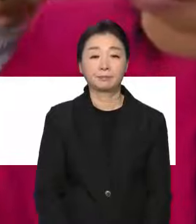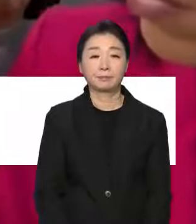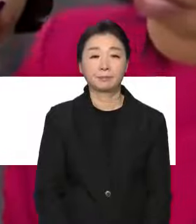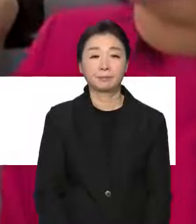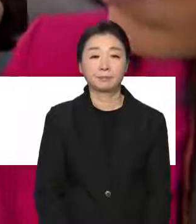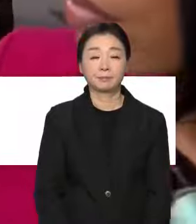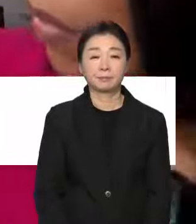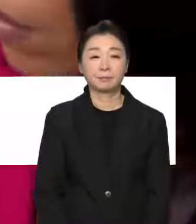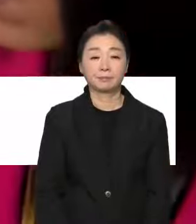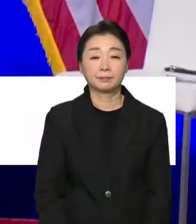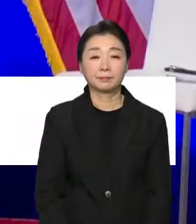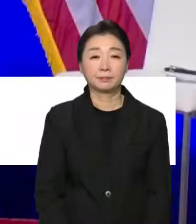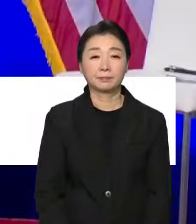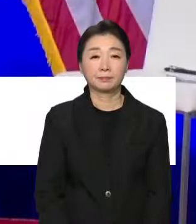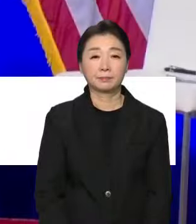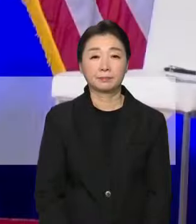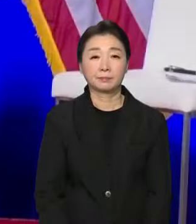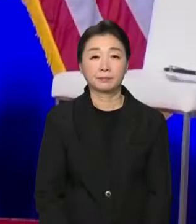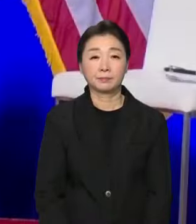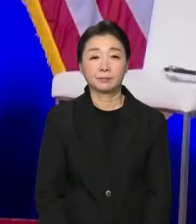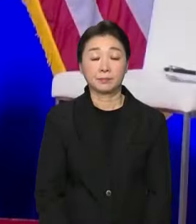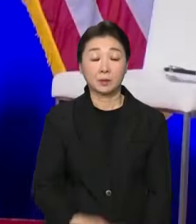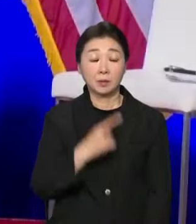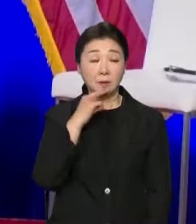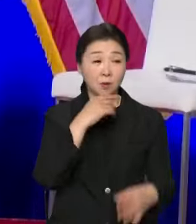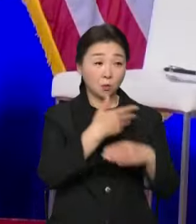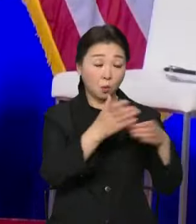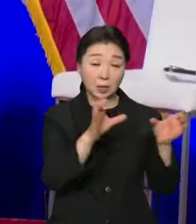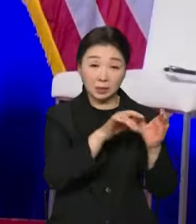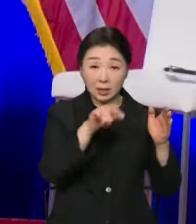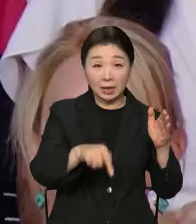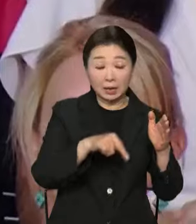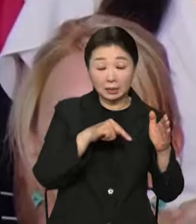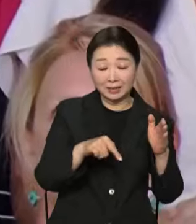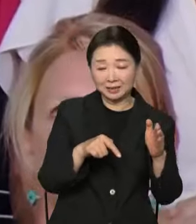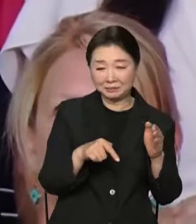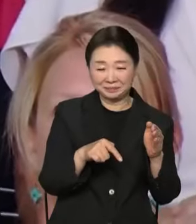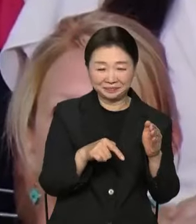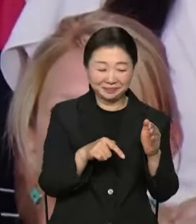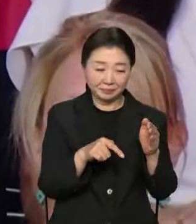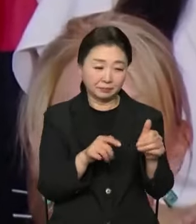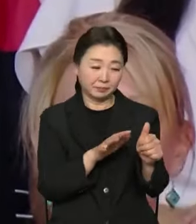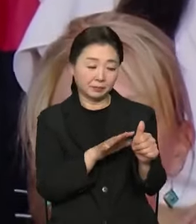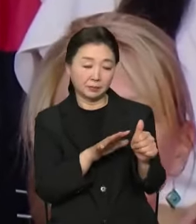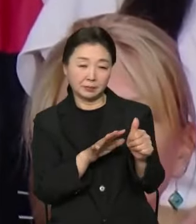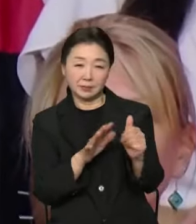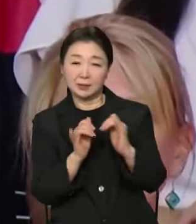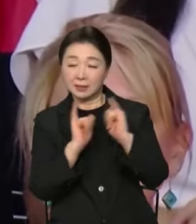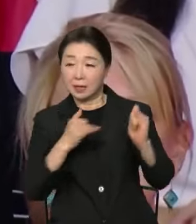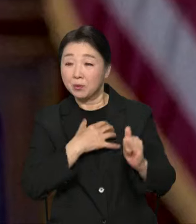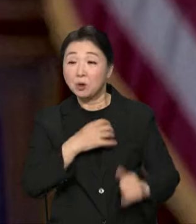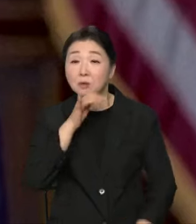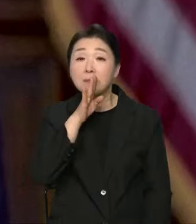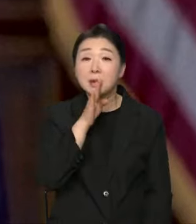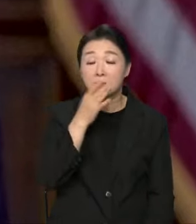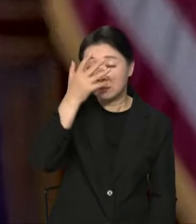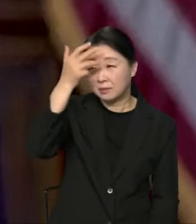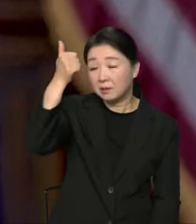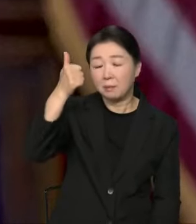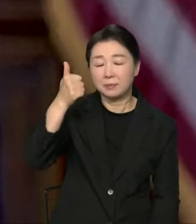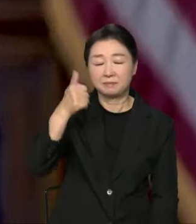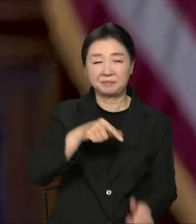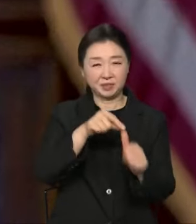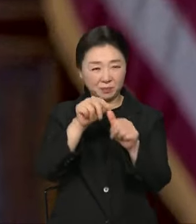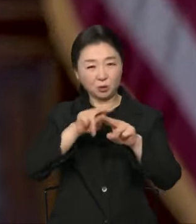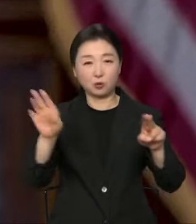have a background check. 하지만 공화당 내부와 일부 측근들의 우려에도 불구하고 트럼프 당선인은 임명을